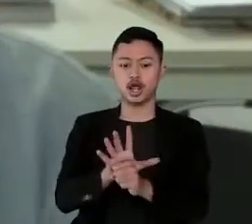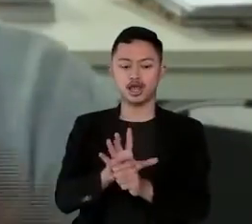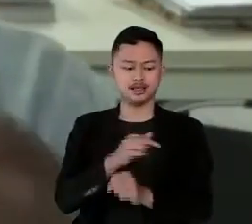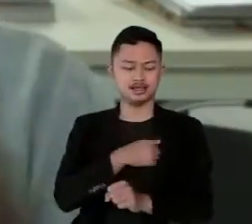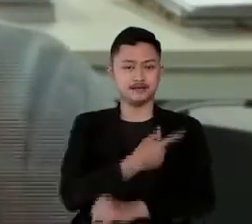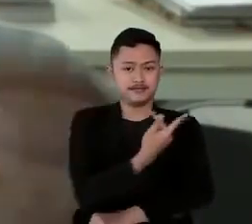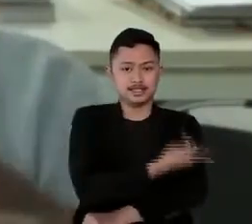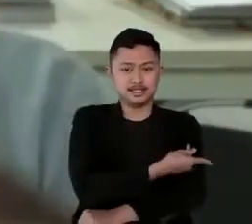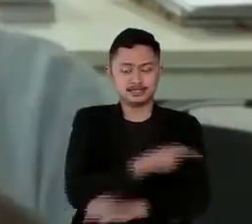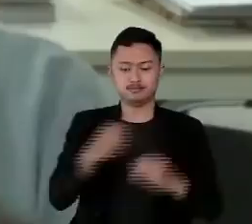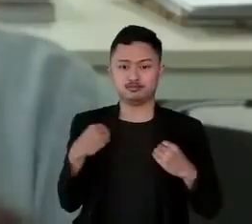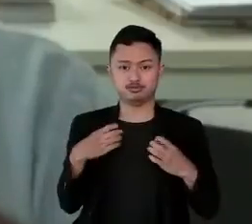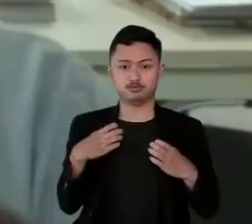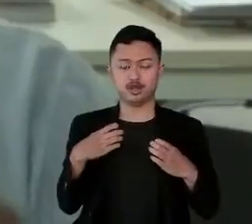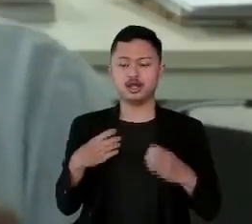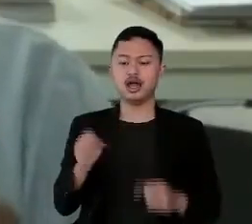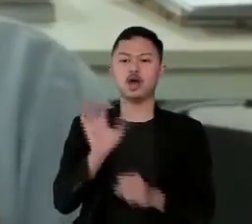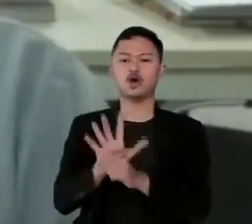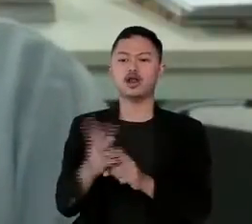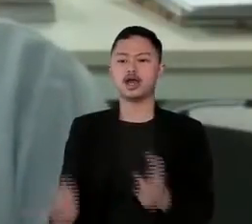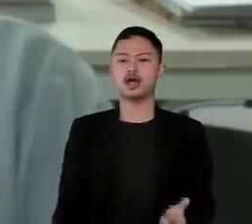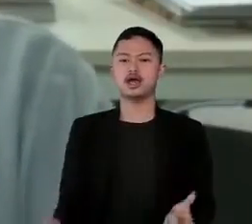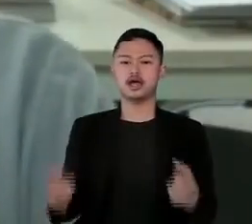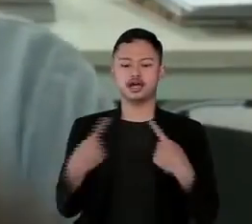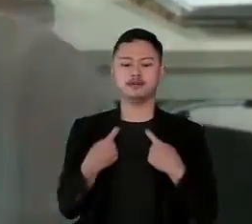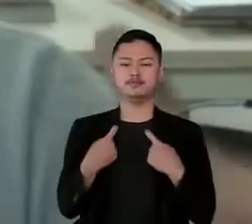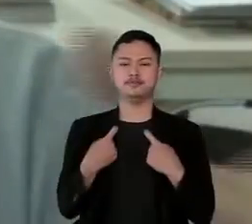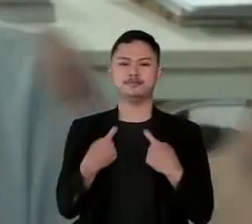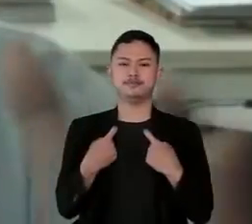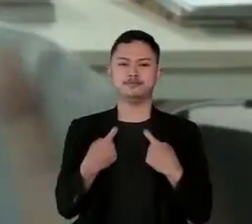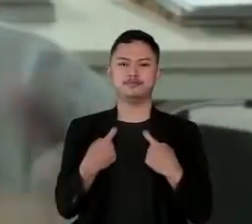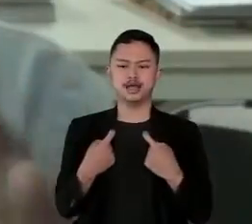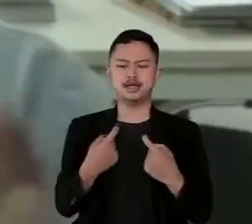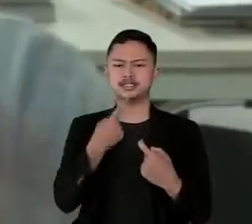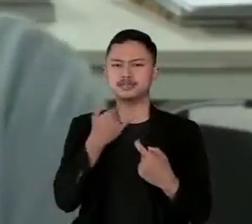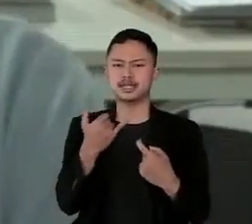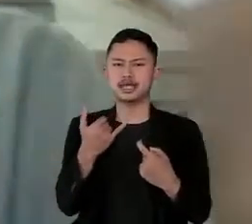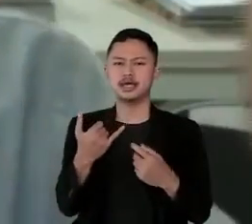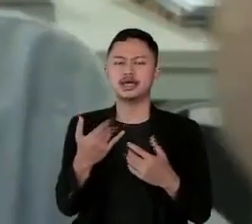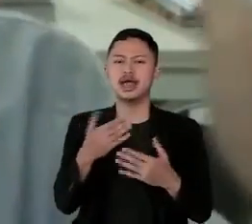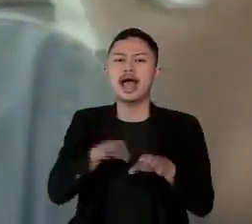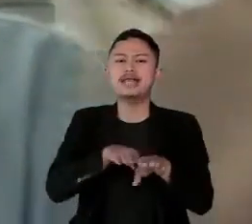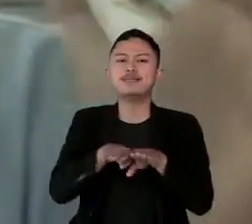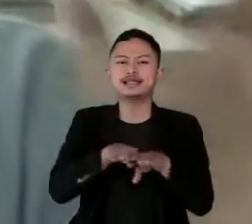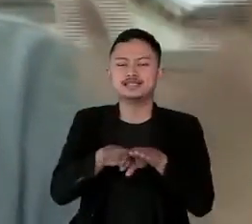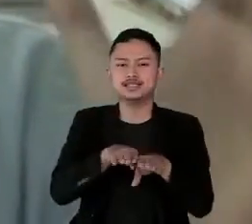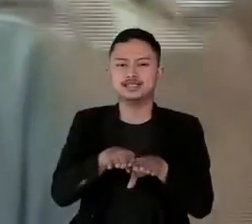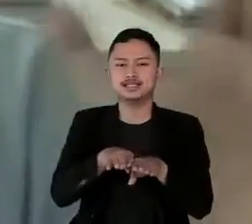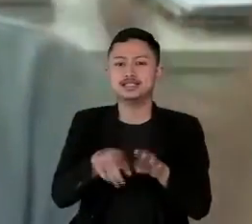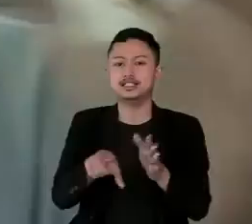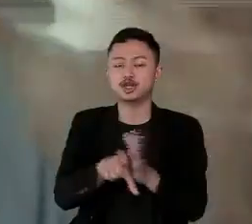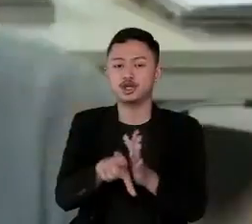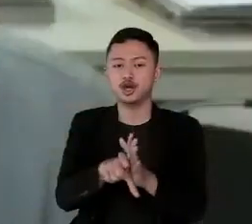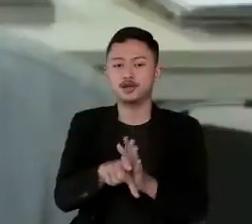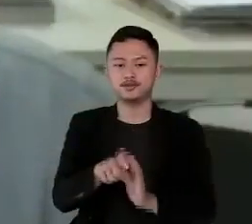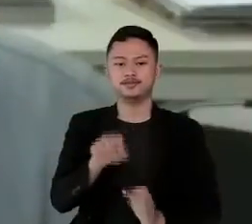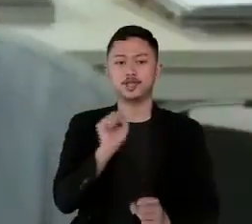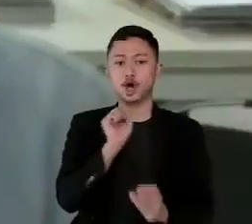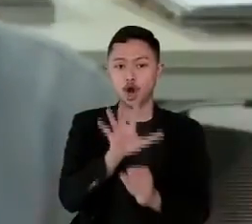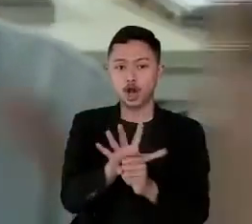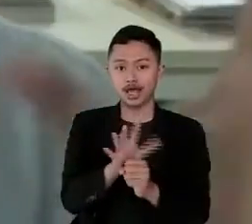apa daerah yang memicu antibodi tapi perhatikan selalu kita ingat bahwa di dalam virus itu ada lebih dari satu